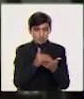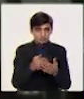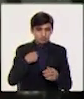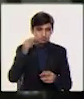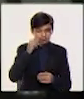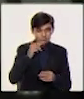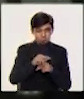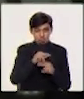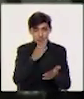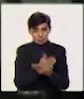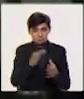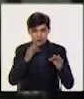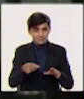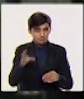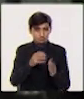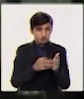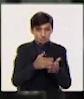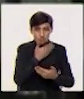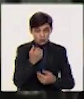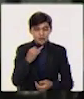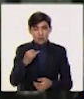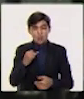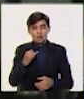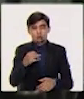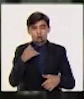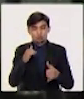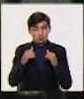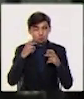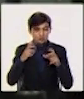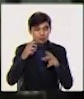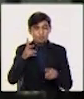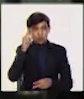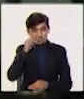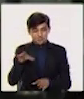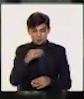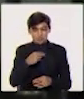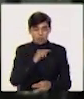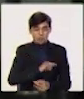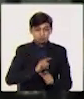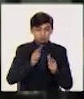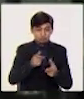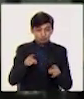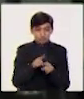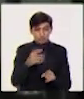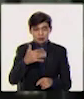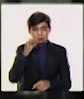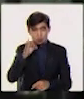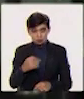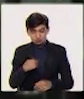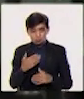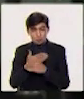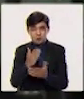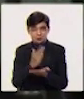кемшіліктер жоқ. Және студенттерді жұмысқа орналасу бойынша бізде 50%-дан асады. Біз